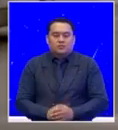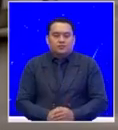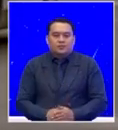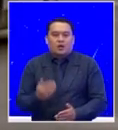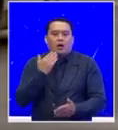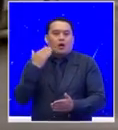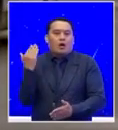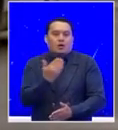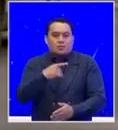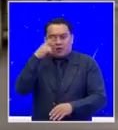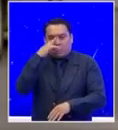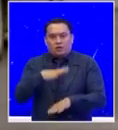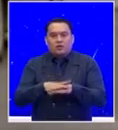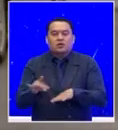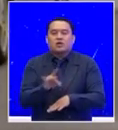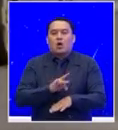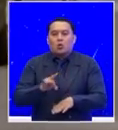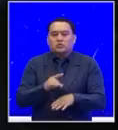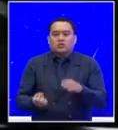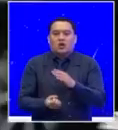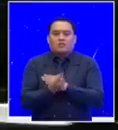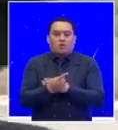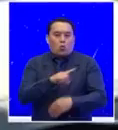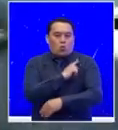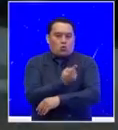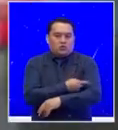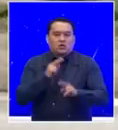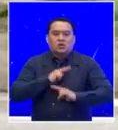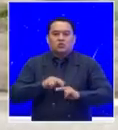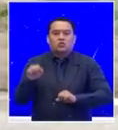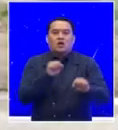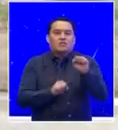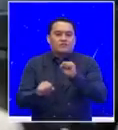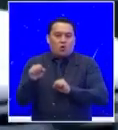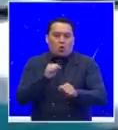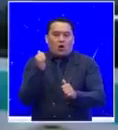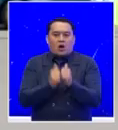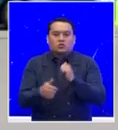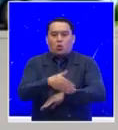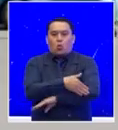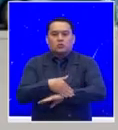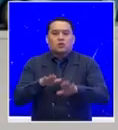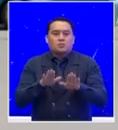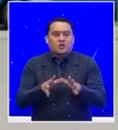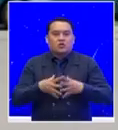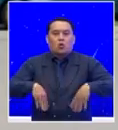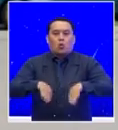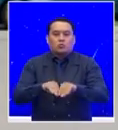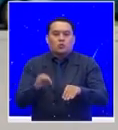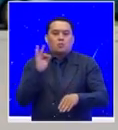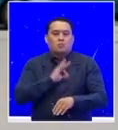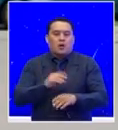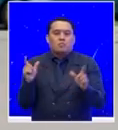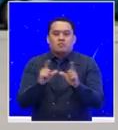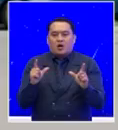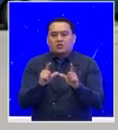доложились акимы регионов, где имеют место очаги заражения, усиливаются работы по дезинфекции. А каждая улица и места общественного пользования, такие как